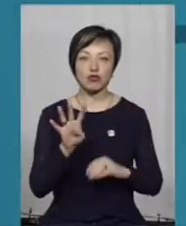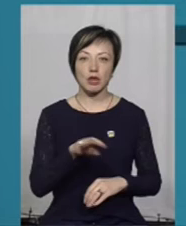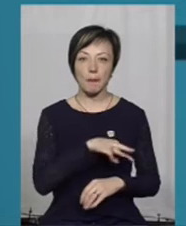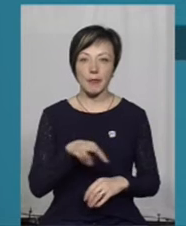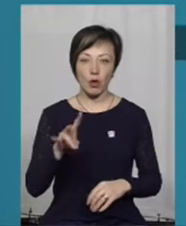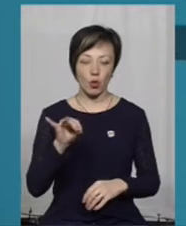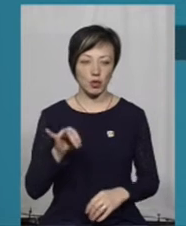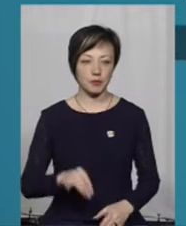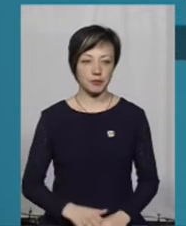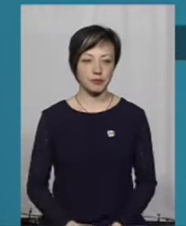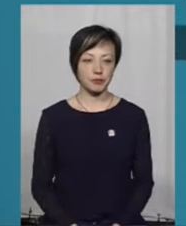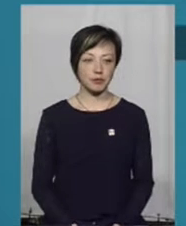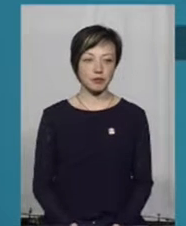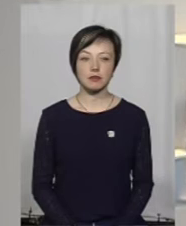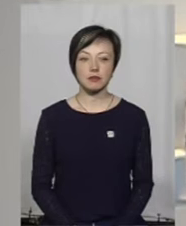мільйони.